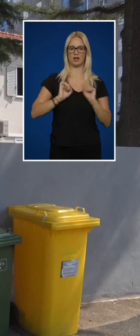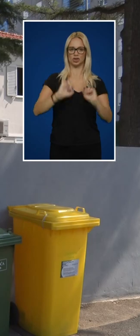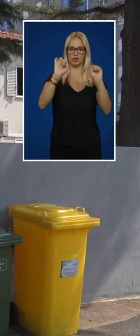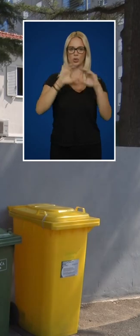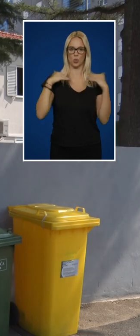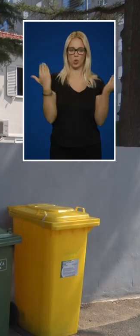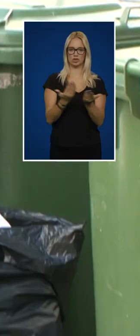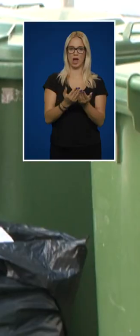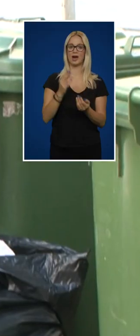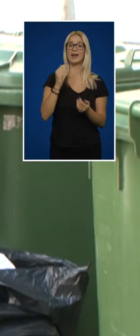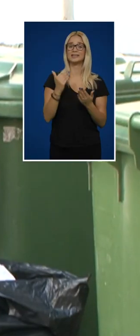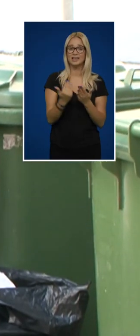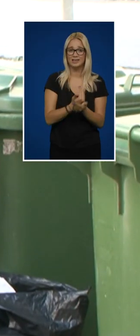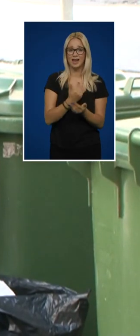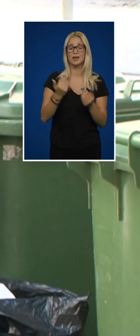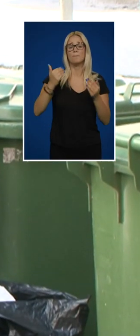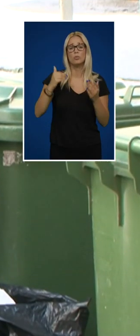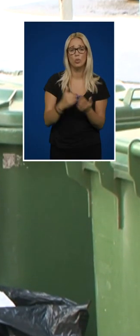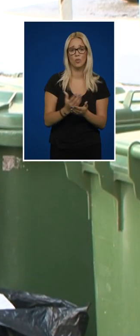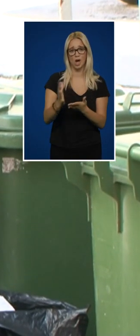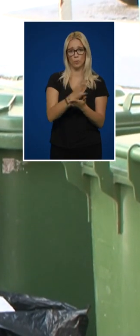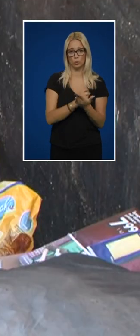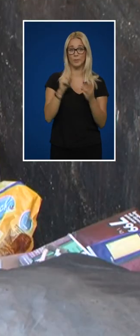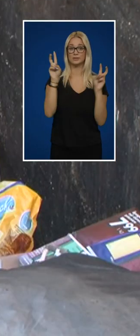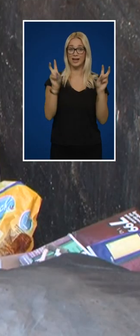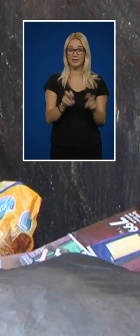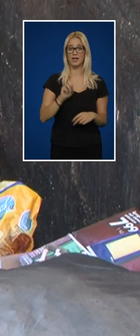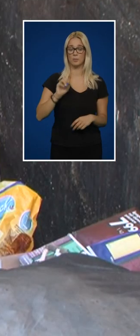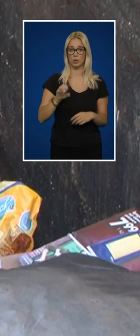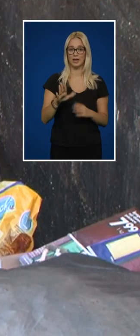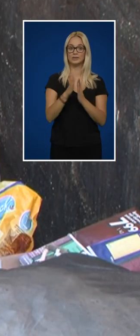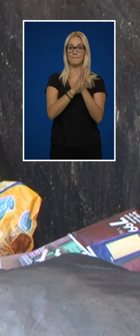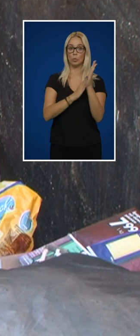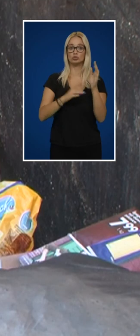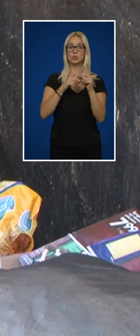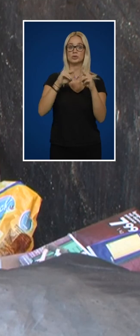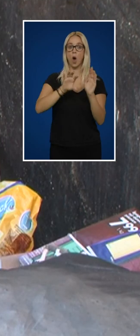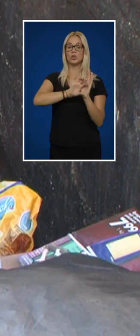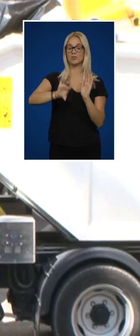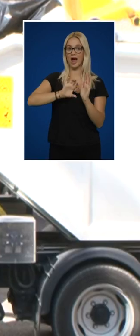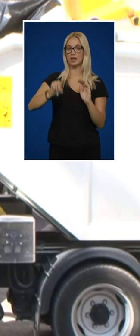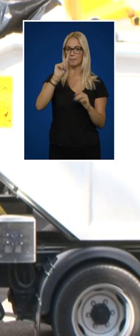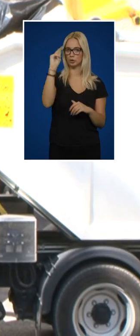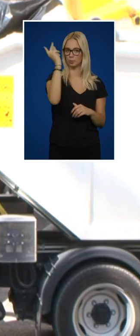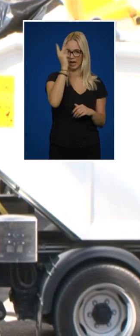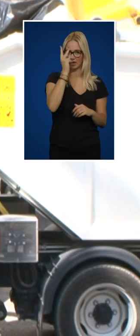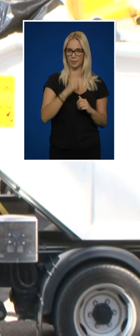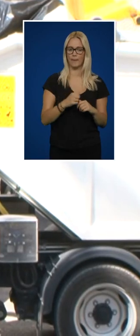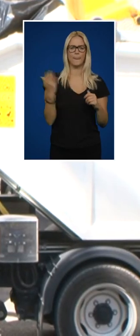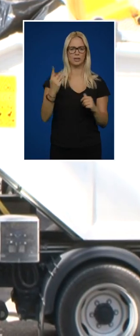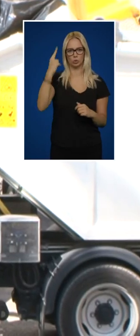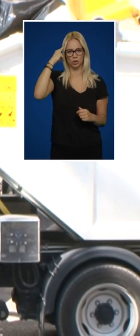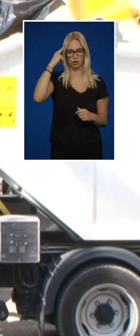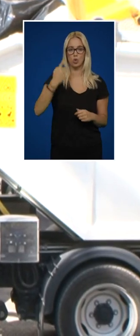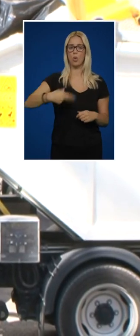koje upotrebljavamo. Odvajanje otpada je ponosan čin zaštite okoliša. Recikliranje, ponovna upotreba i smanjenje